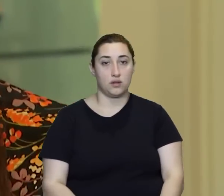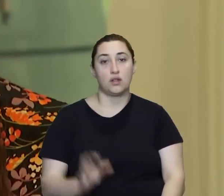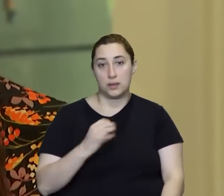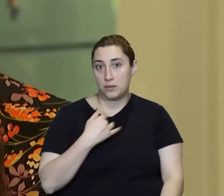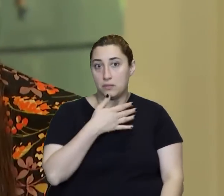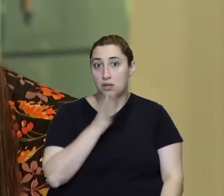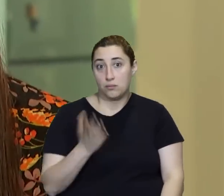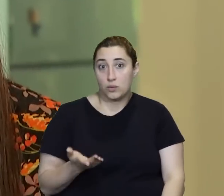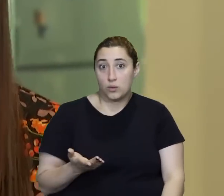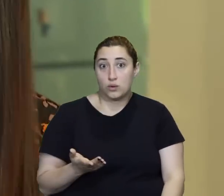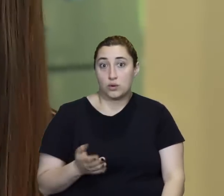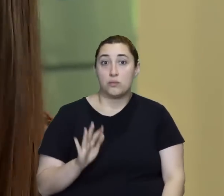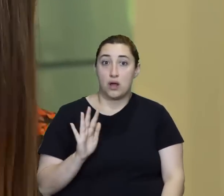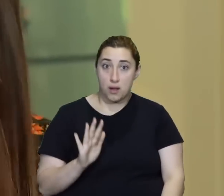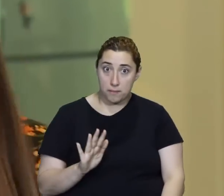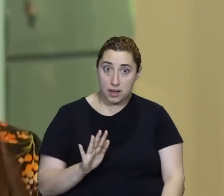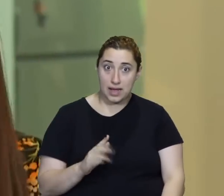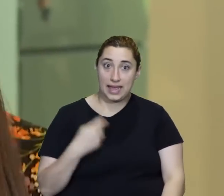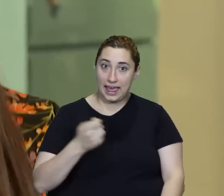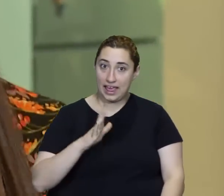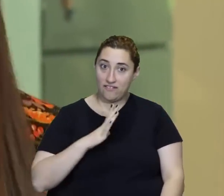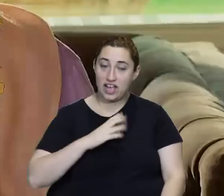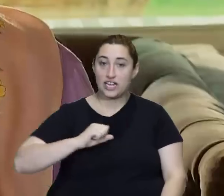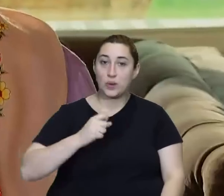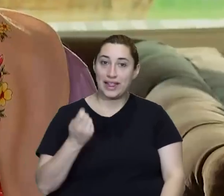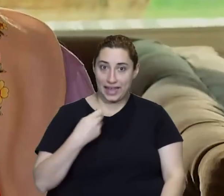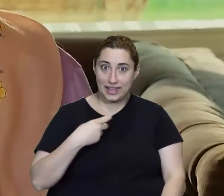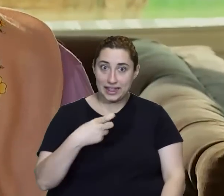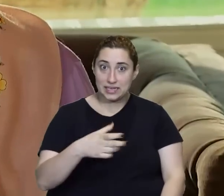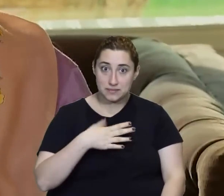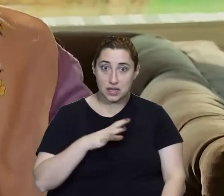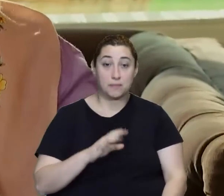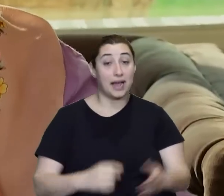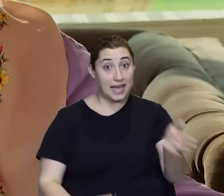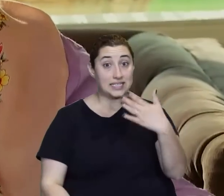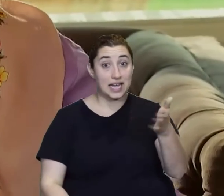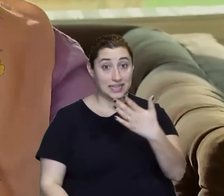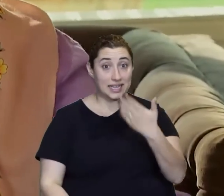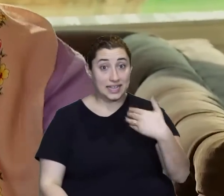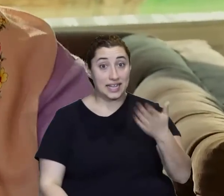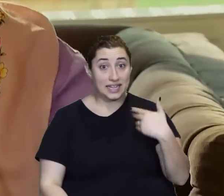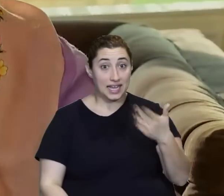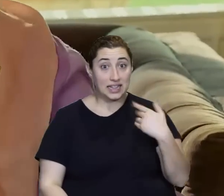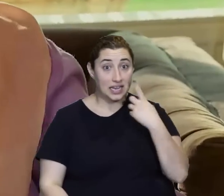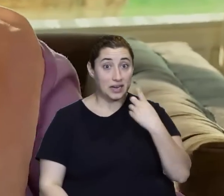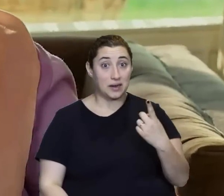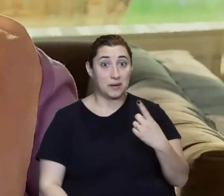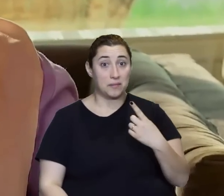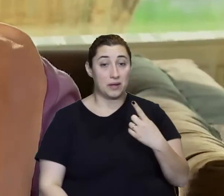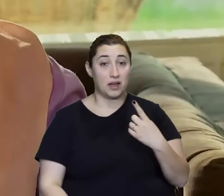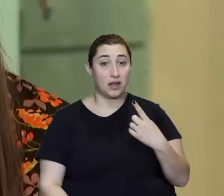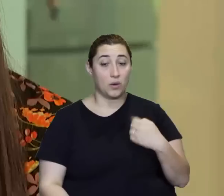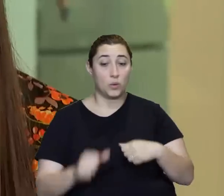Tabii bilmiyorum. Ama kek var. Çikolatalı kek ister misin? Hadi getir, getir, getir. Bak ne kadar